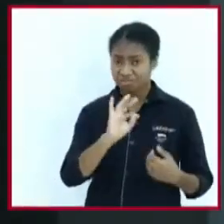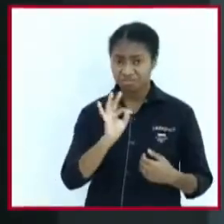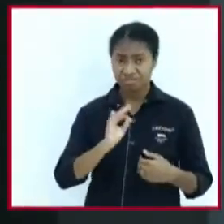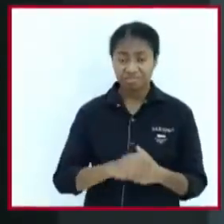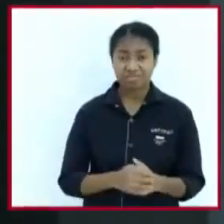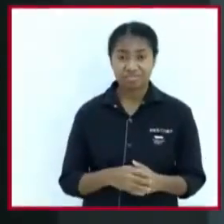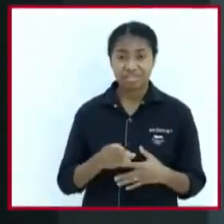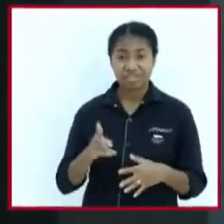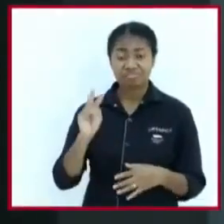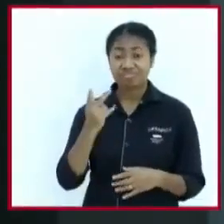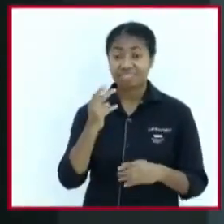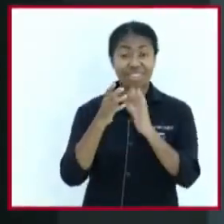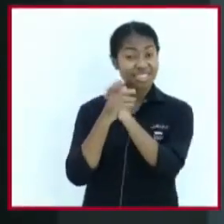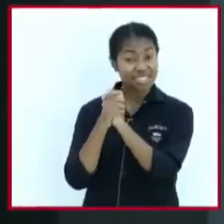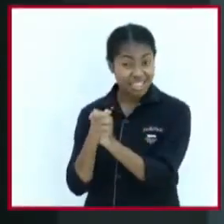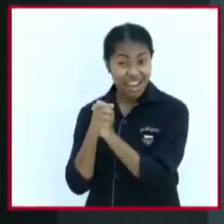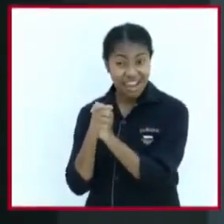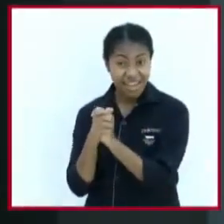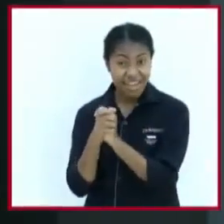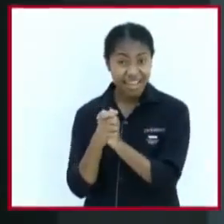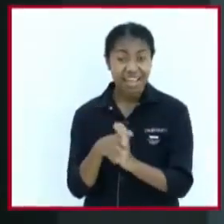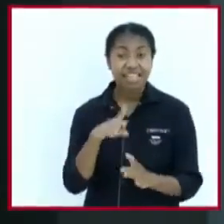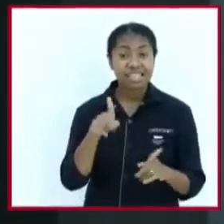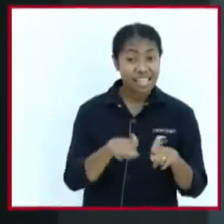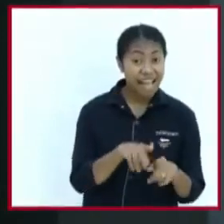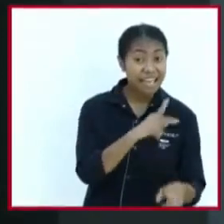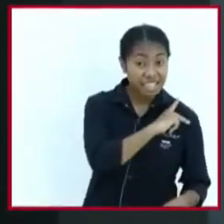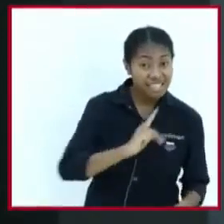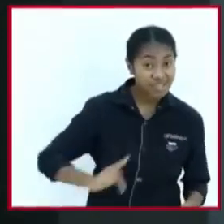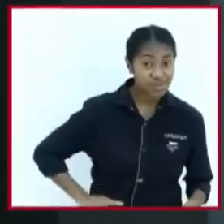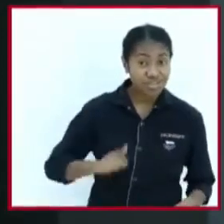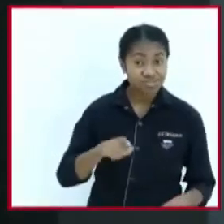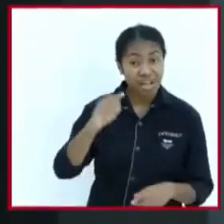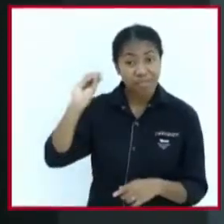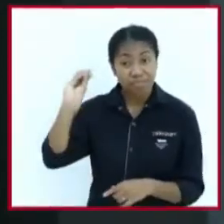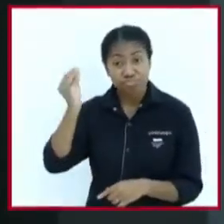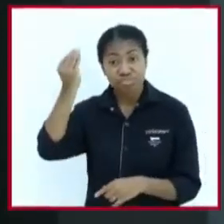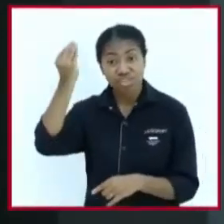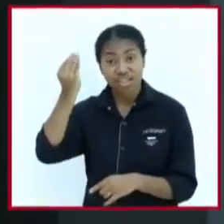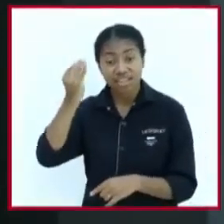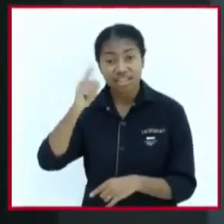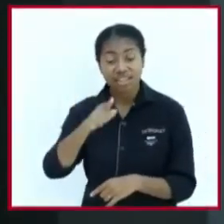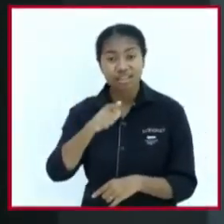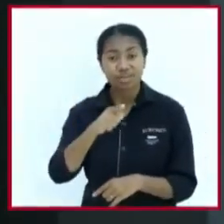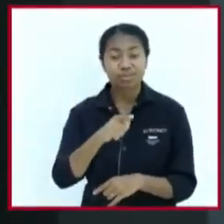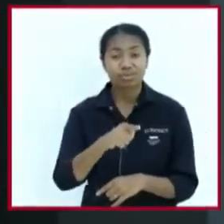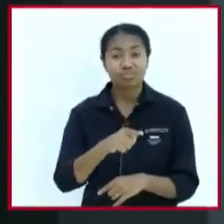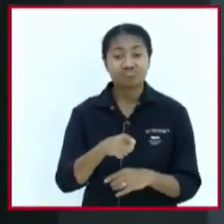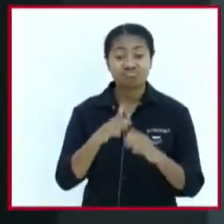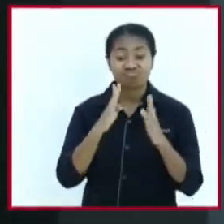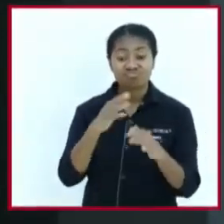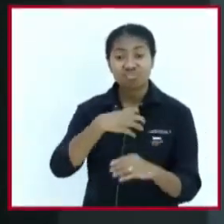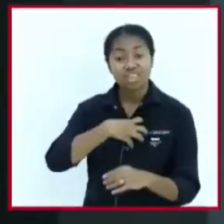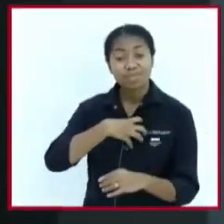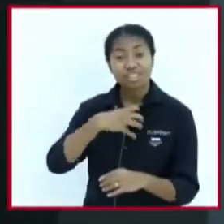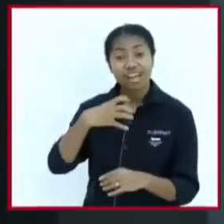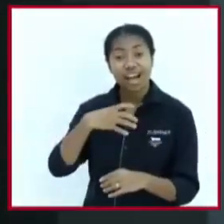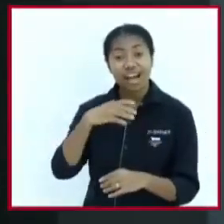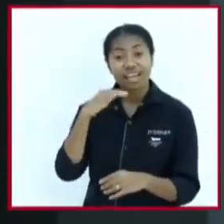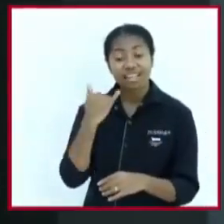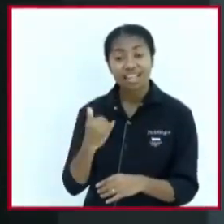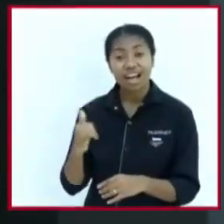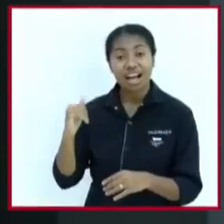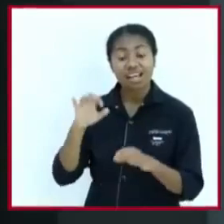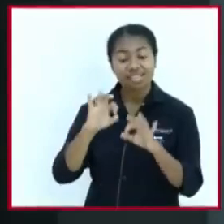lagi kekristenan dengan Kristus sebagai pusatnya sistem kepercayaan yang